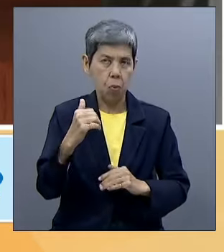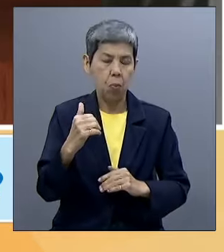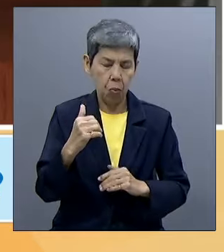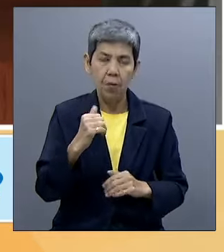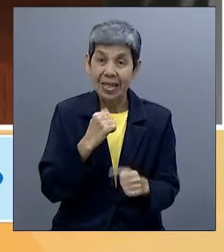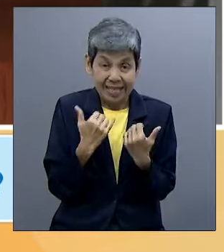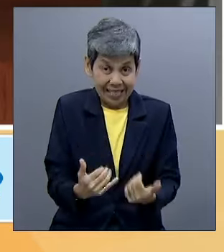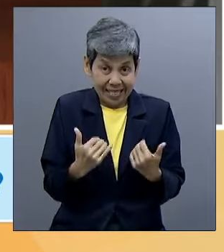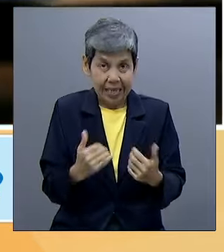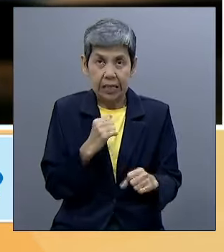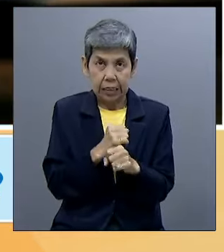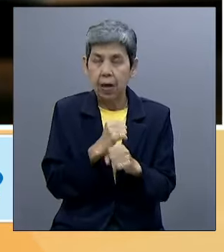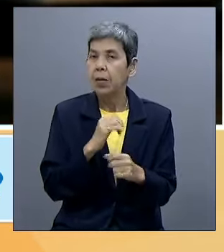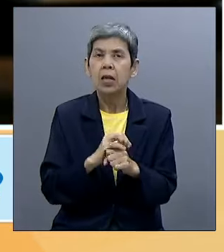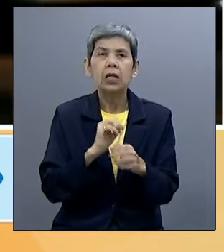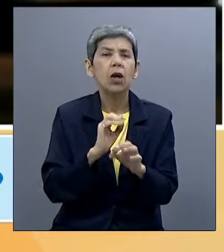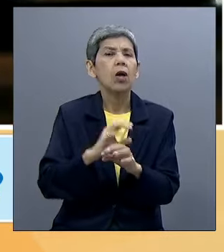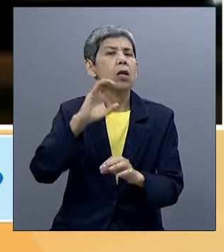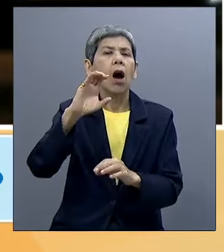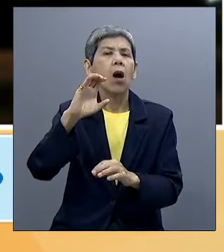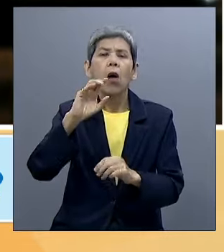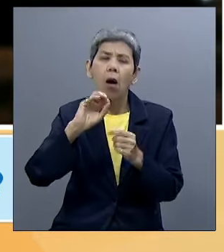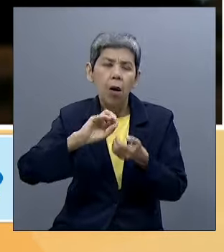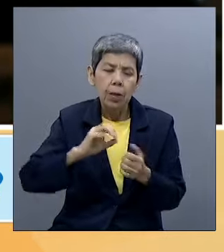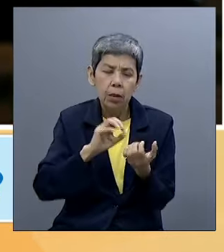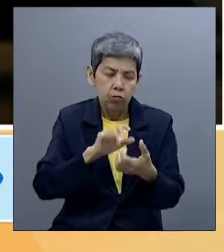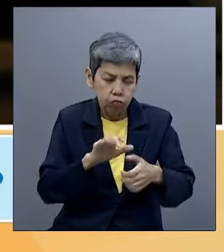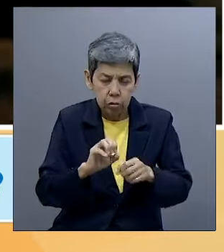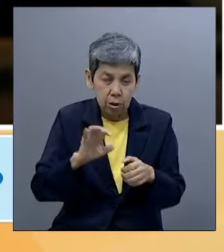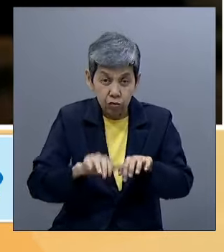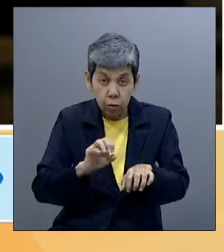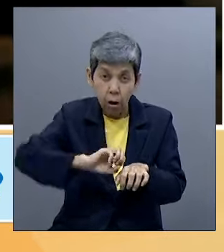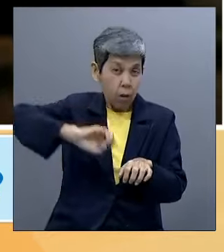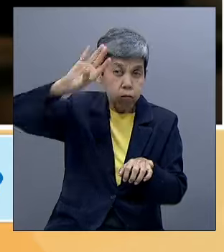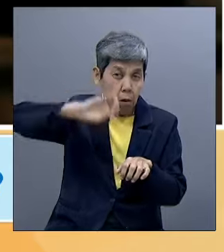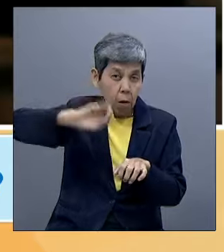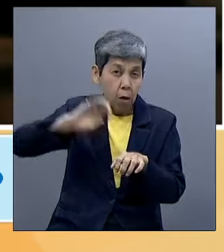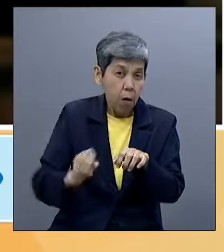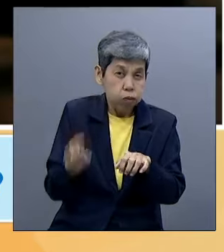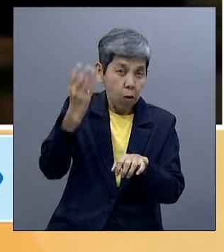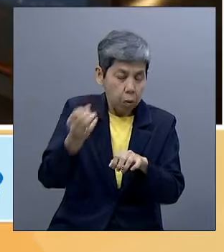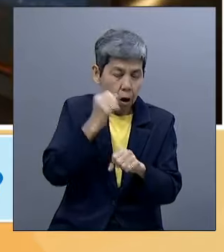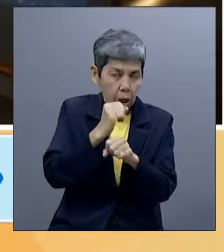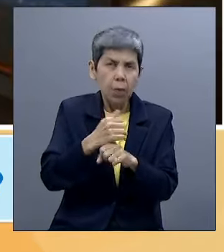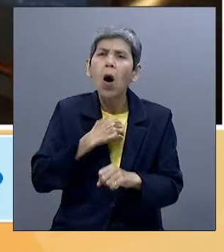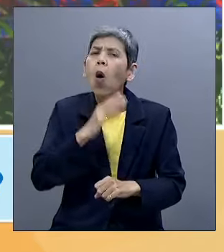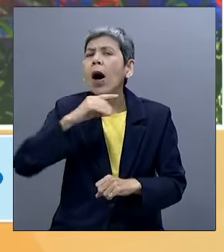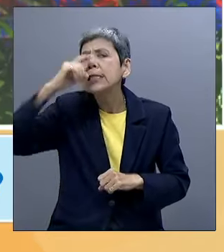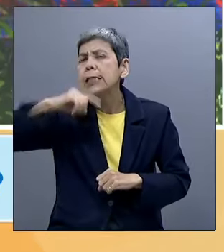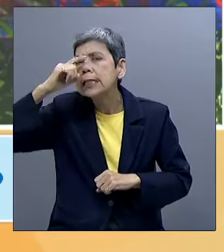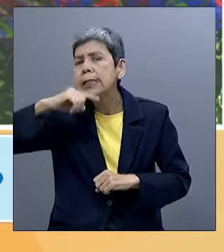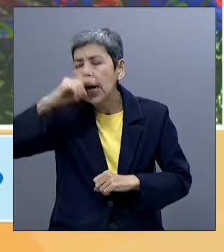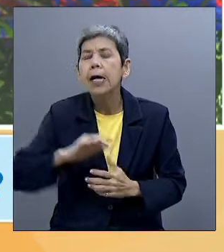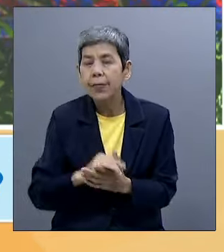จจุบันก็ใช้เรื่องคลาวด์ใช้อะไรกันอย่างเรียกว่าแบบอลังการจริงๆเขาทำมาตั้งนานแล้วนะครับประมาณ ถ้าพูดถึงประเทศไทยครับอาจารย์ฝ